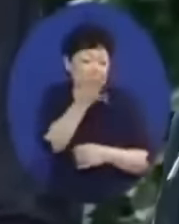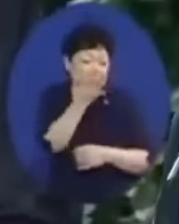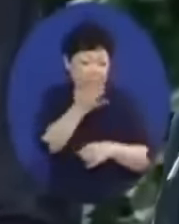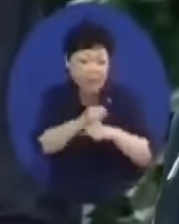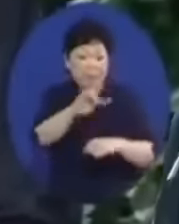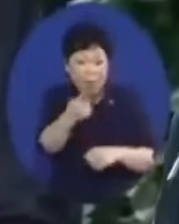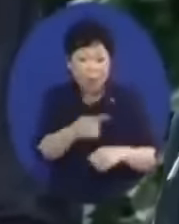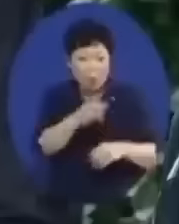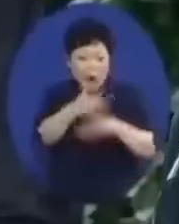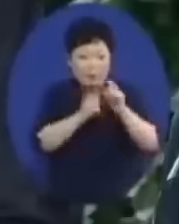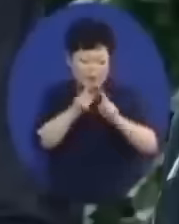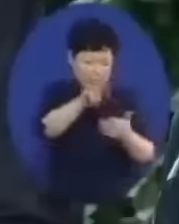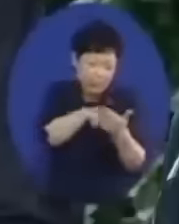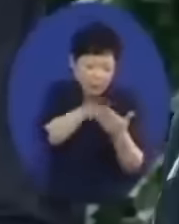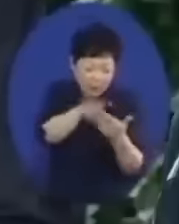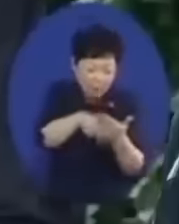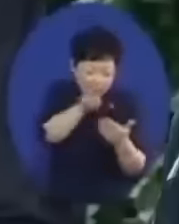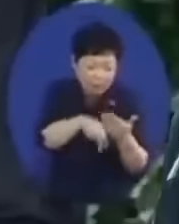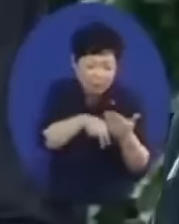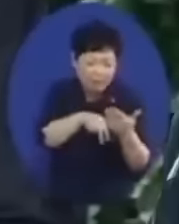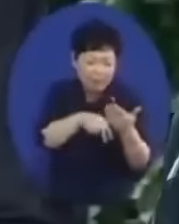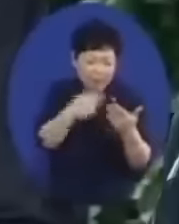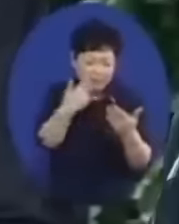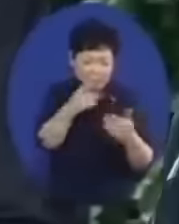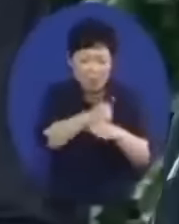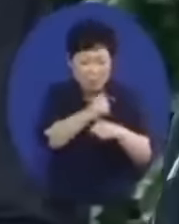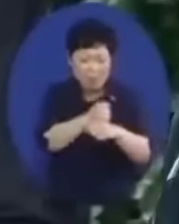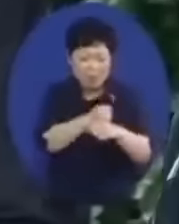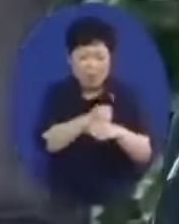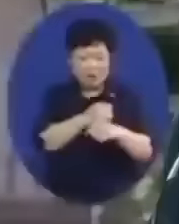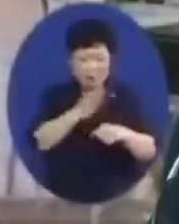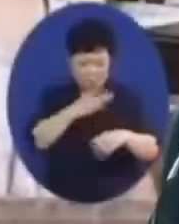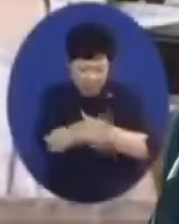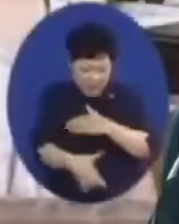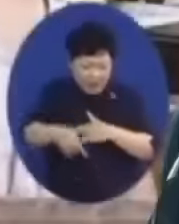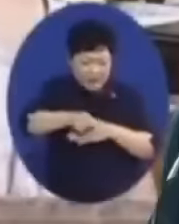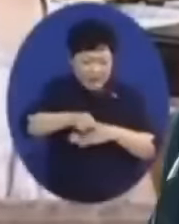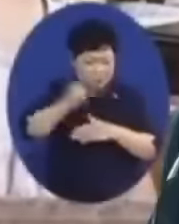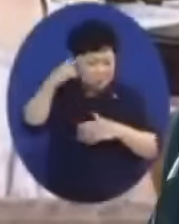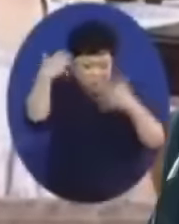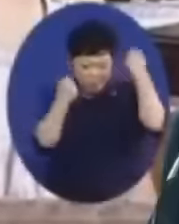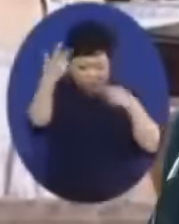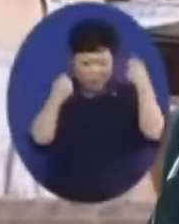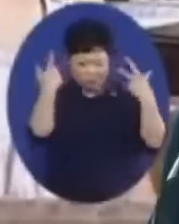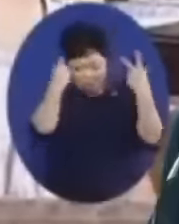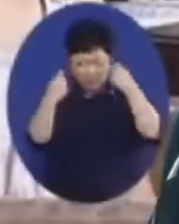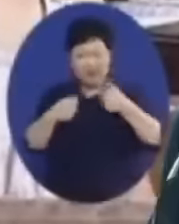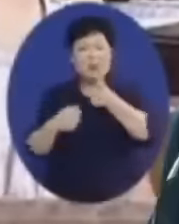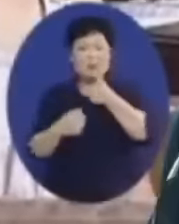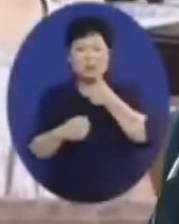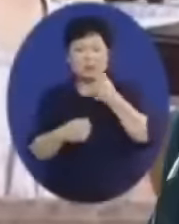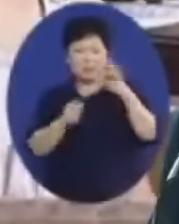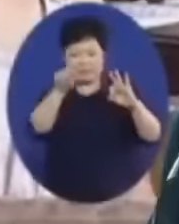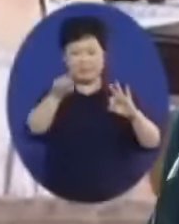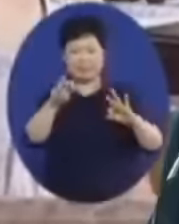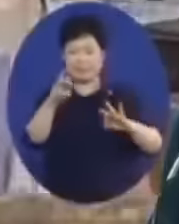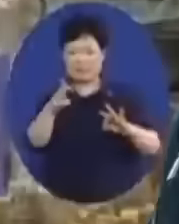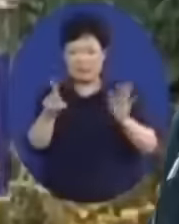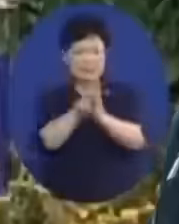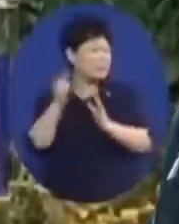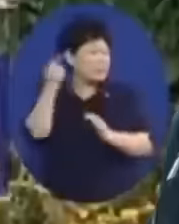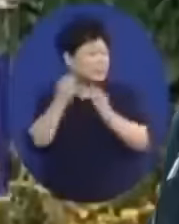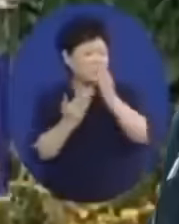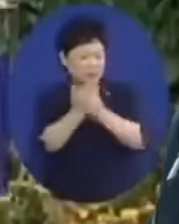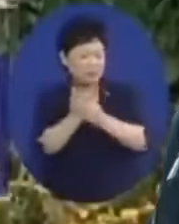없어도 먹어놓으면 그 말씀이 속에 들어가서 자기 역할을 한 것입니다. 로마서 10장 17절에 믿음은